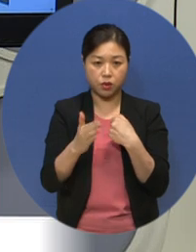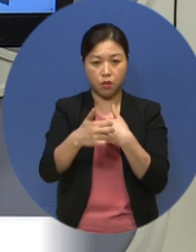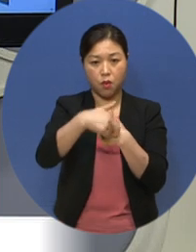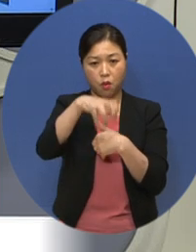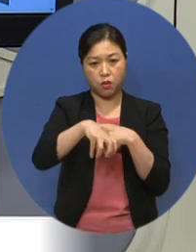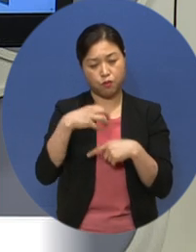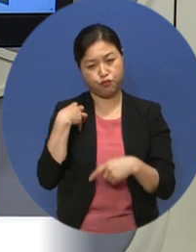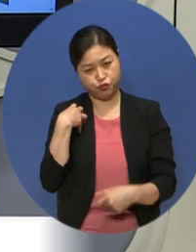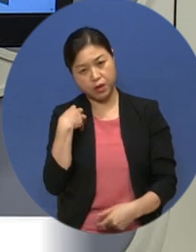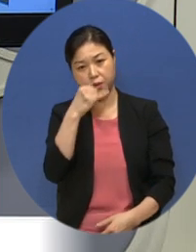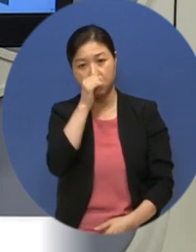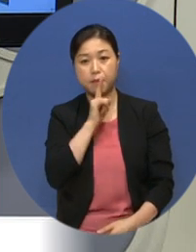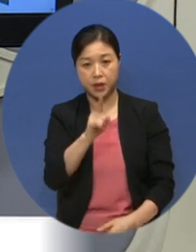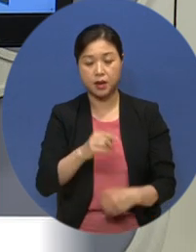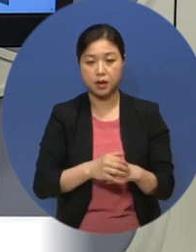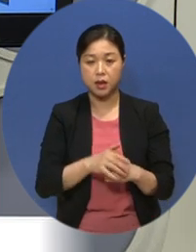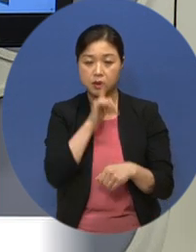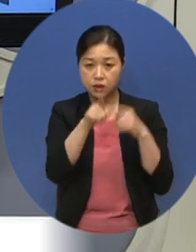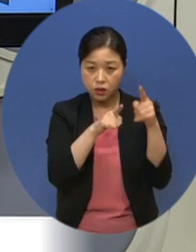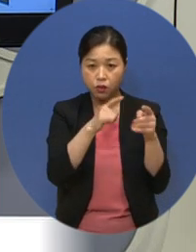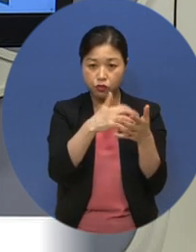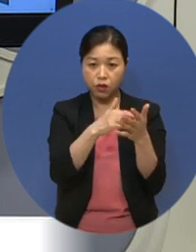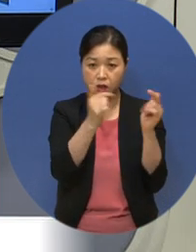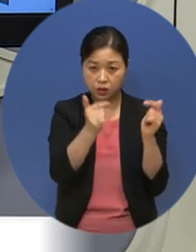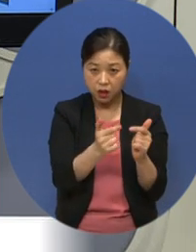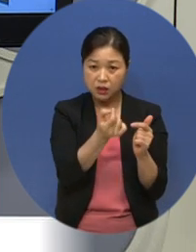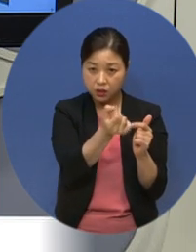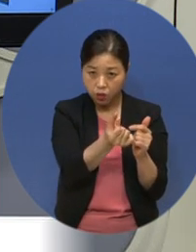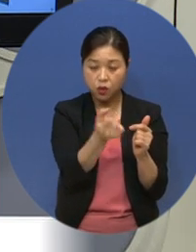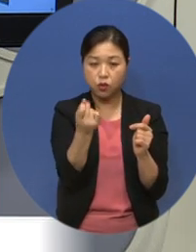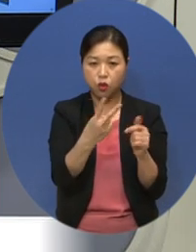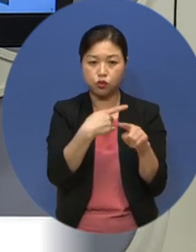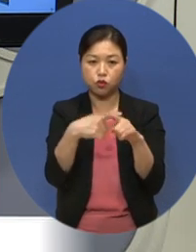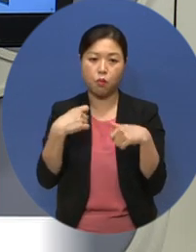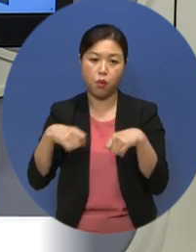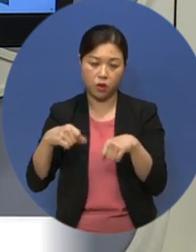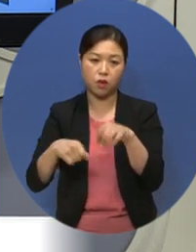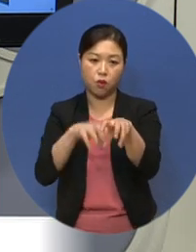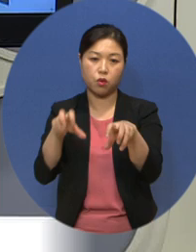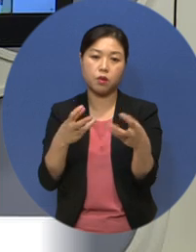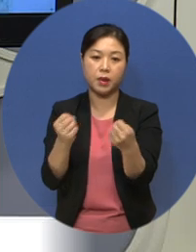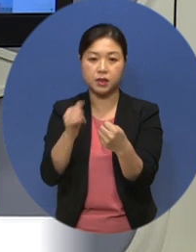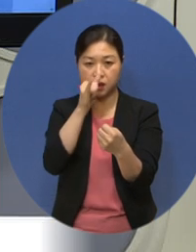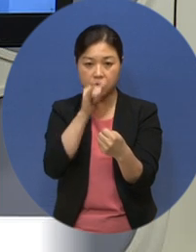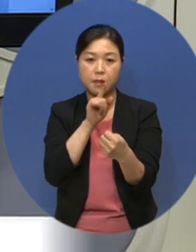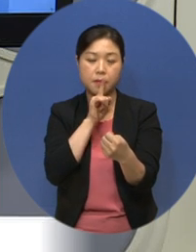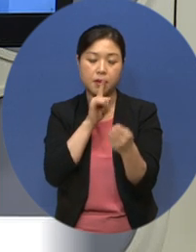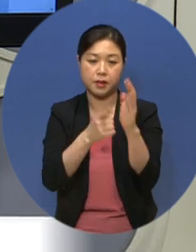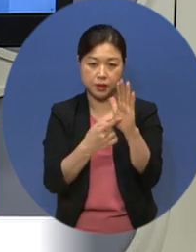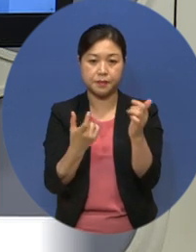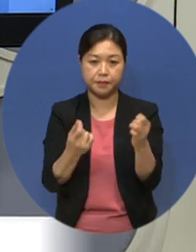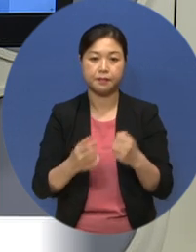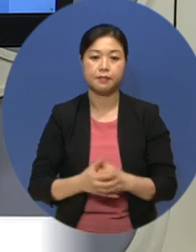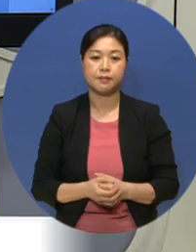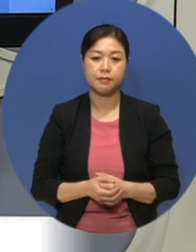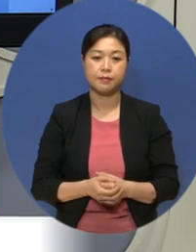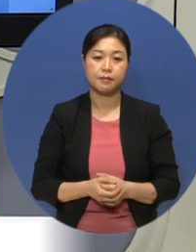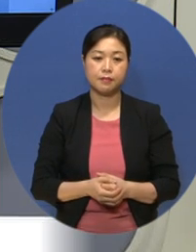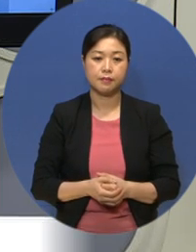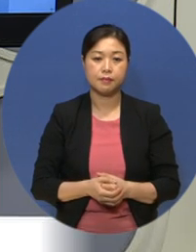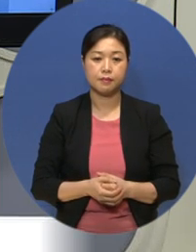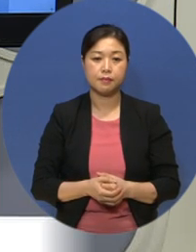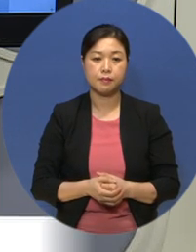작용한다 며 신청이 젖고 중도 포기하는 기관도 많았다고 밝혔다는 것이 최 의원의 설명입니다